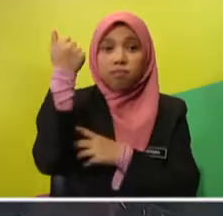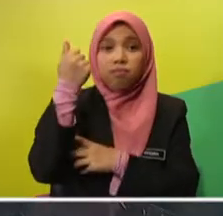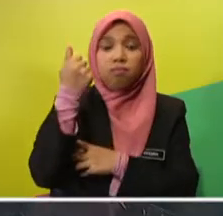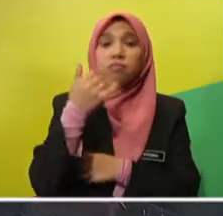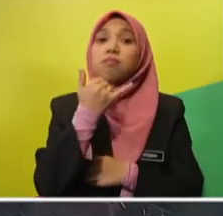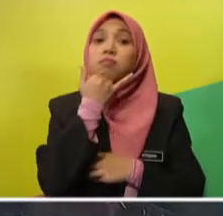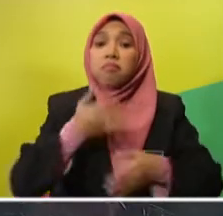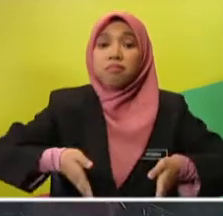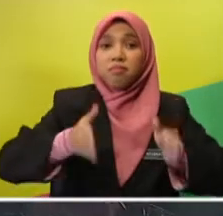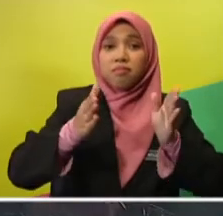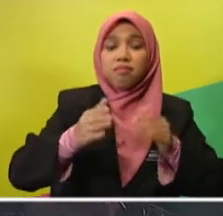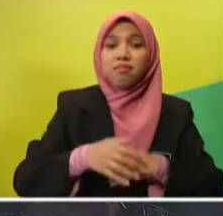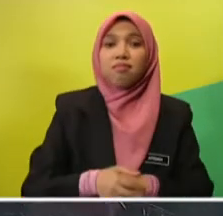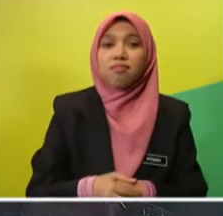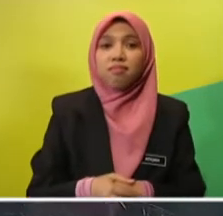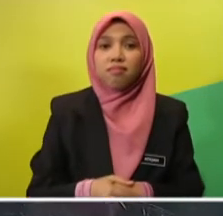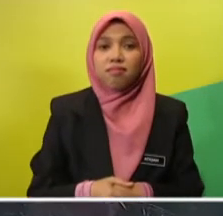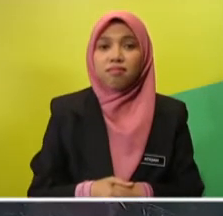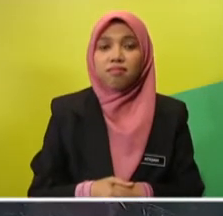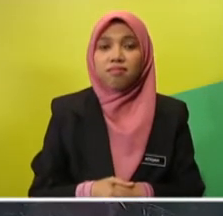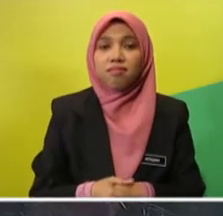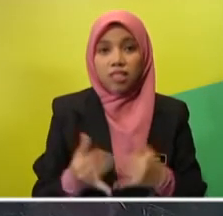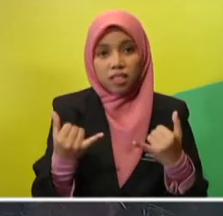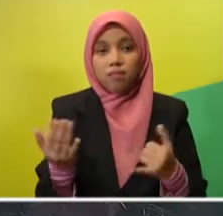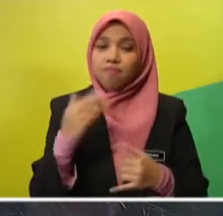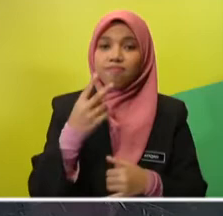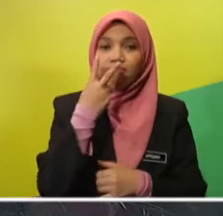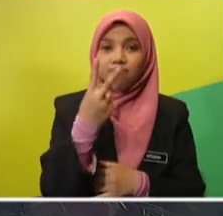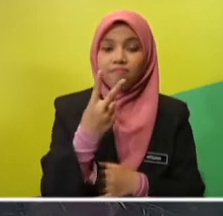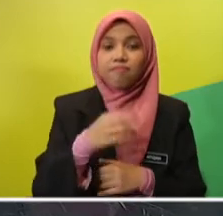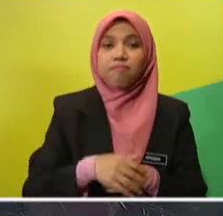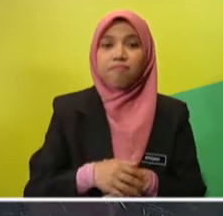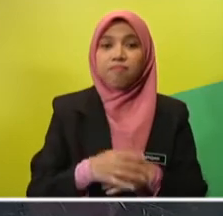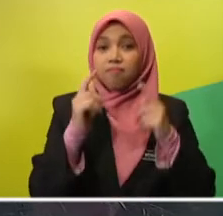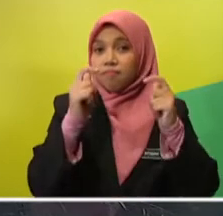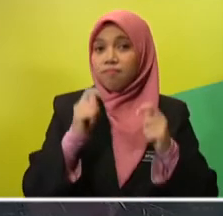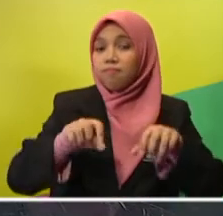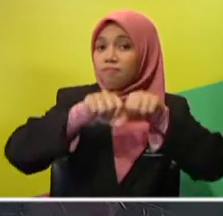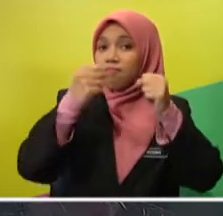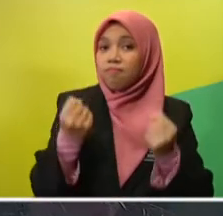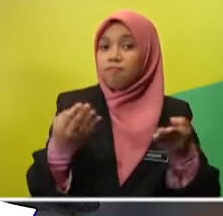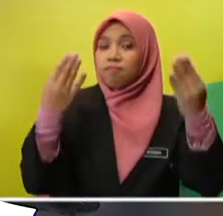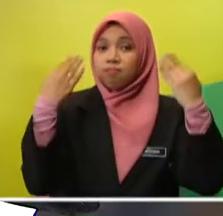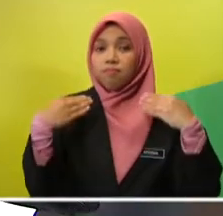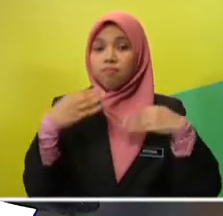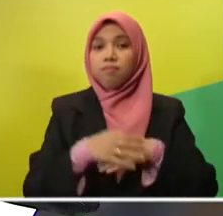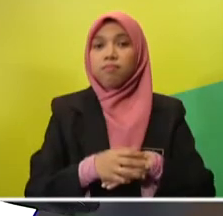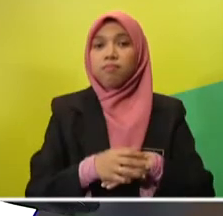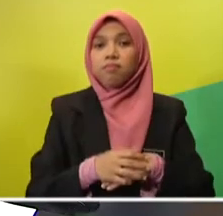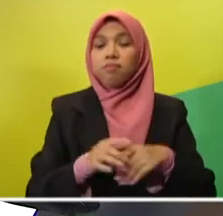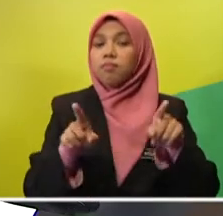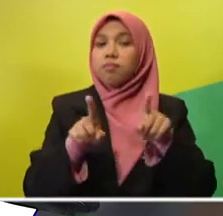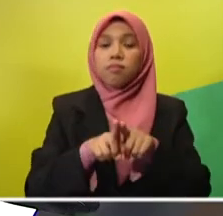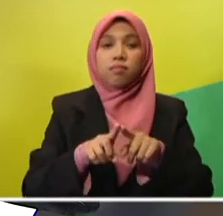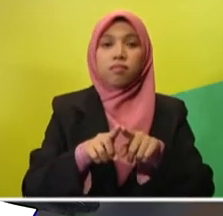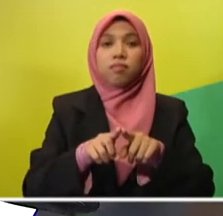betul. Okey cikgu. Okey, mari kita lihat teknik patah balik. Okey, seperti yang teknik sebelum ini, kita perlu bagi